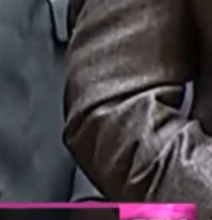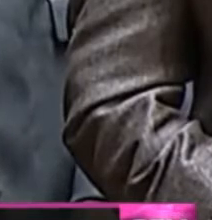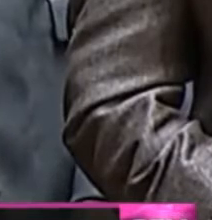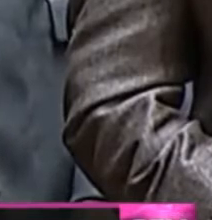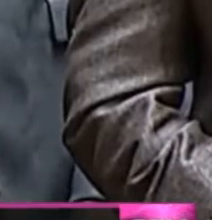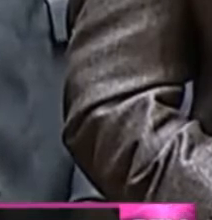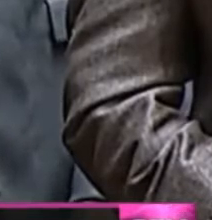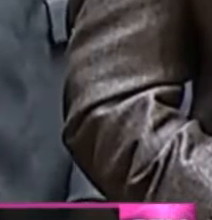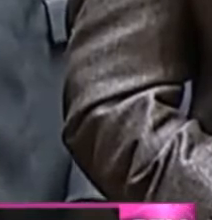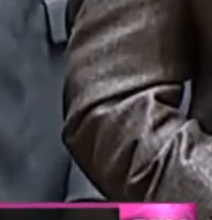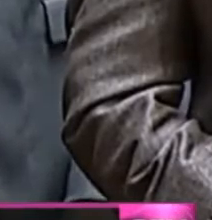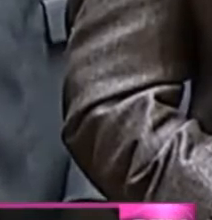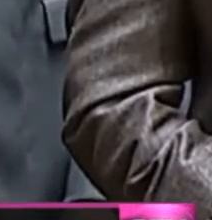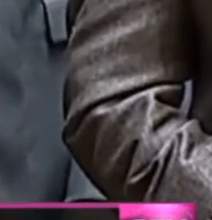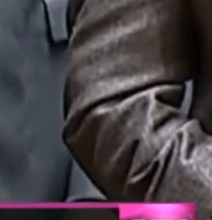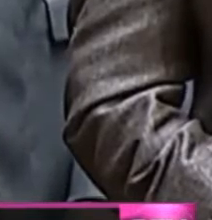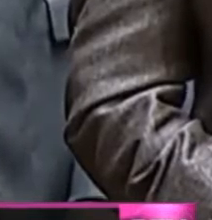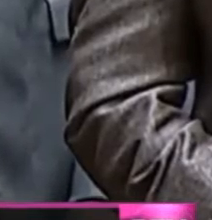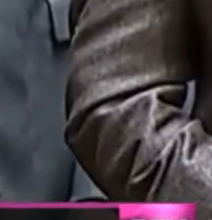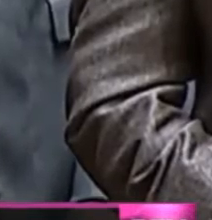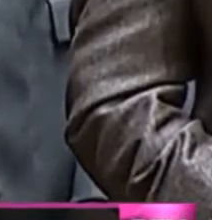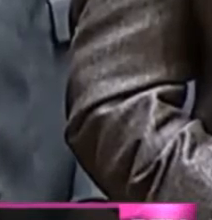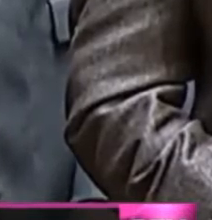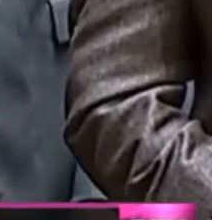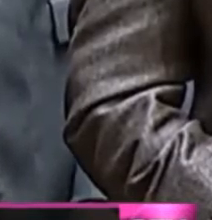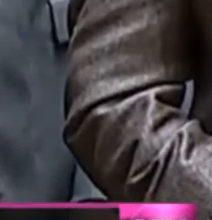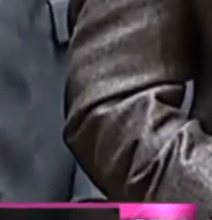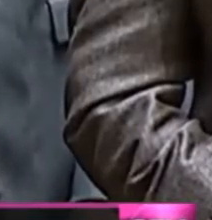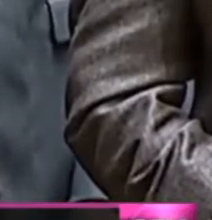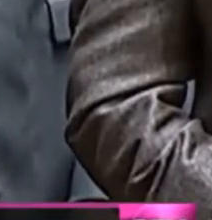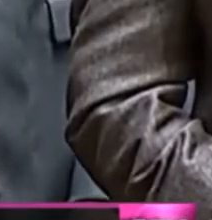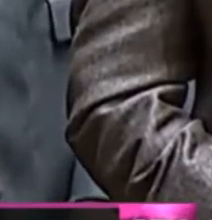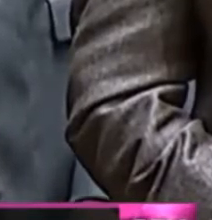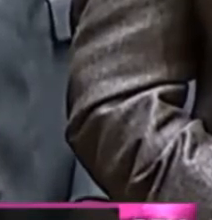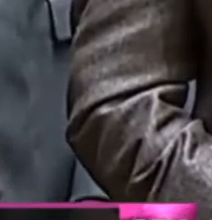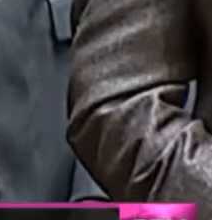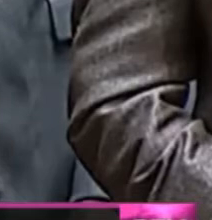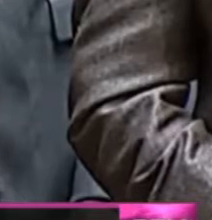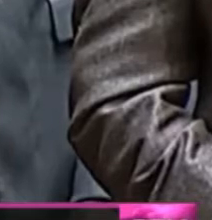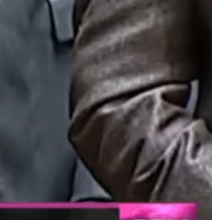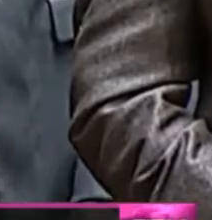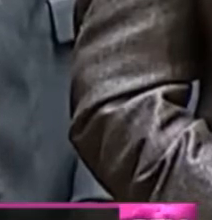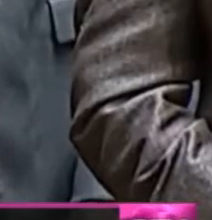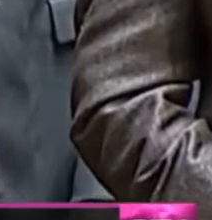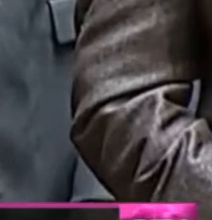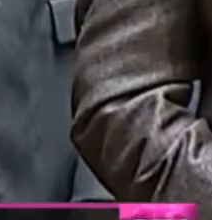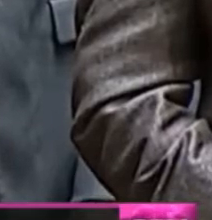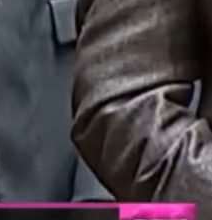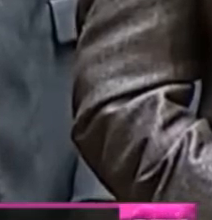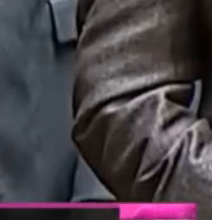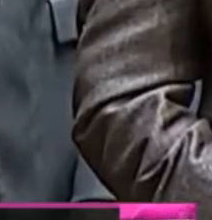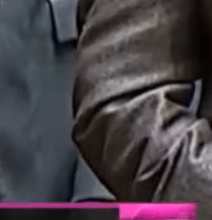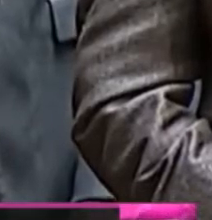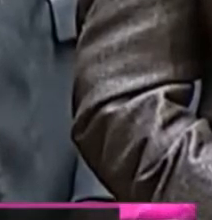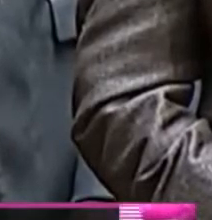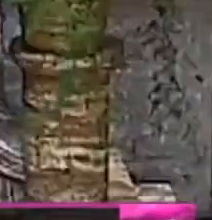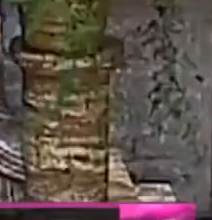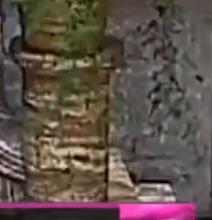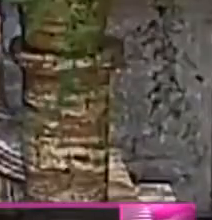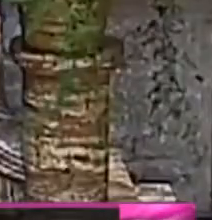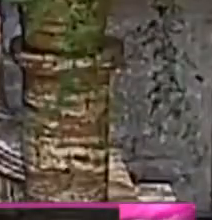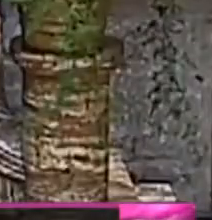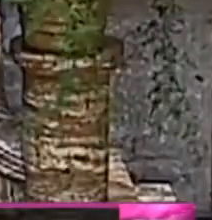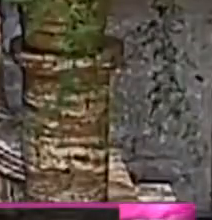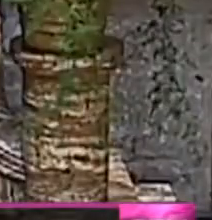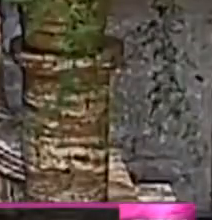utiaraki wa akaja operativos aga drogas wana kampi wa chakwanta waitana kumat tahano wana kansa maisaro untanya na kapataki uka droga sampcha